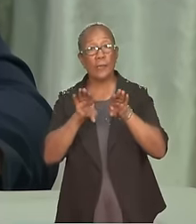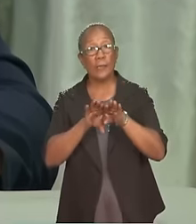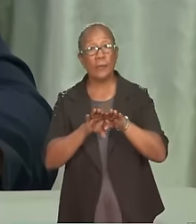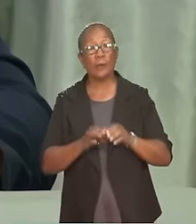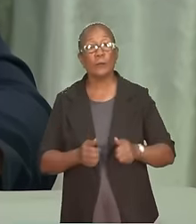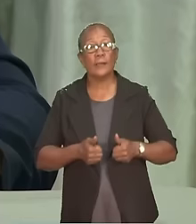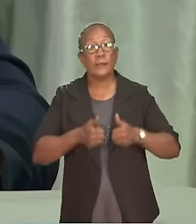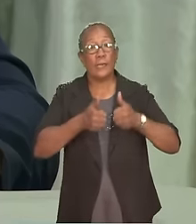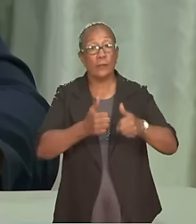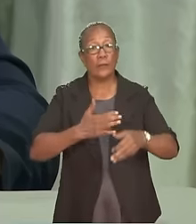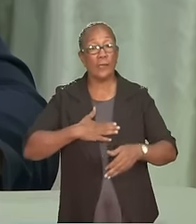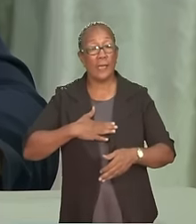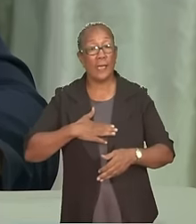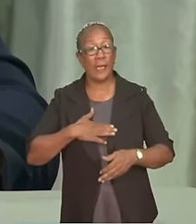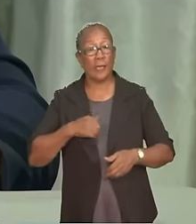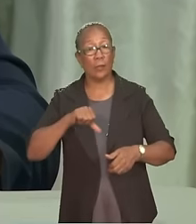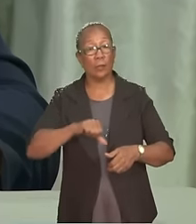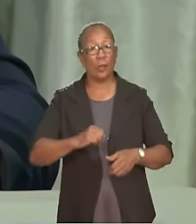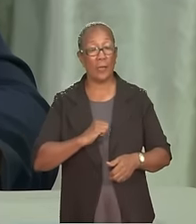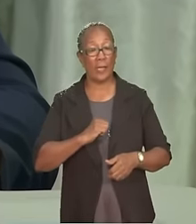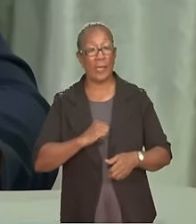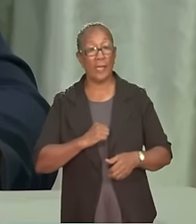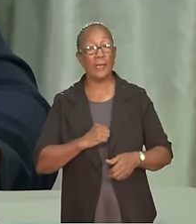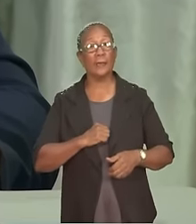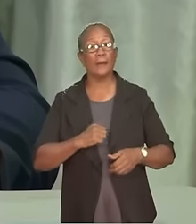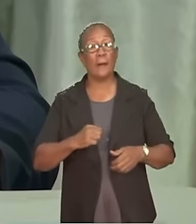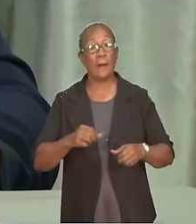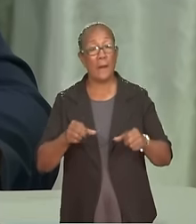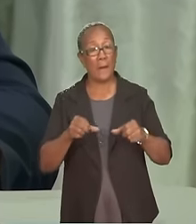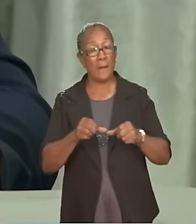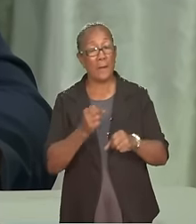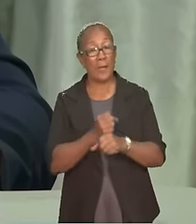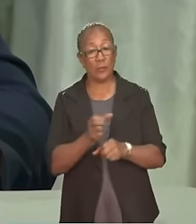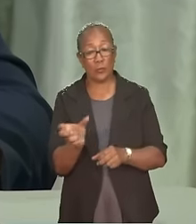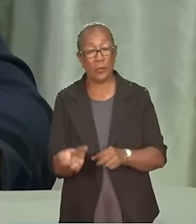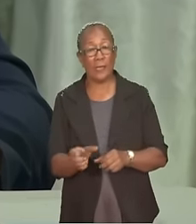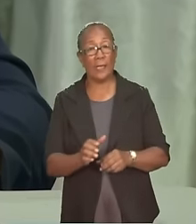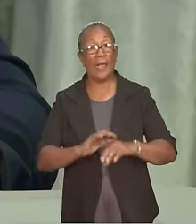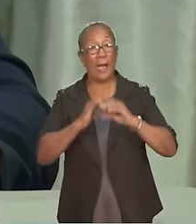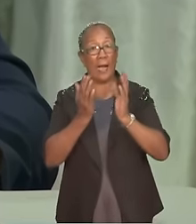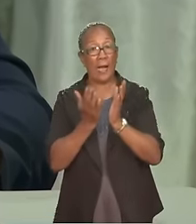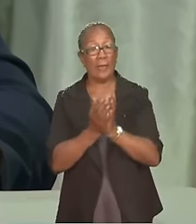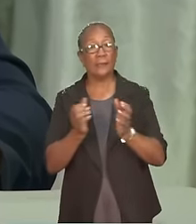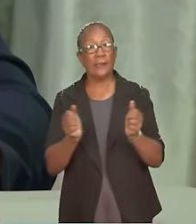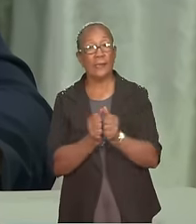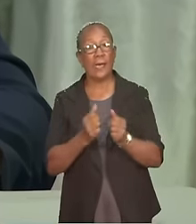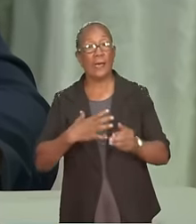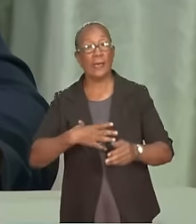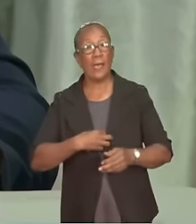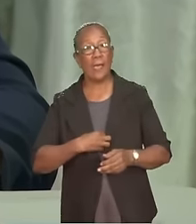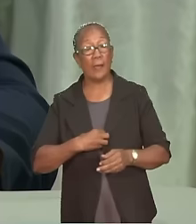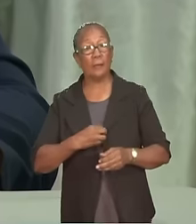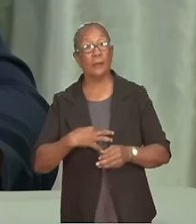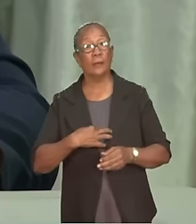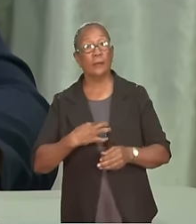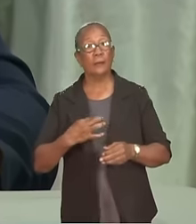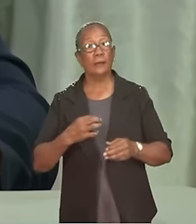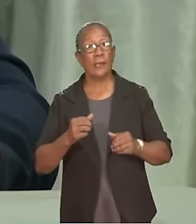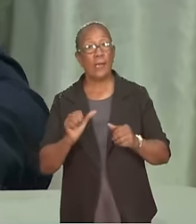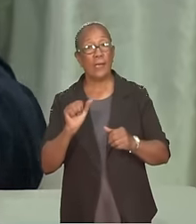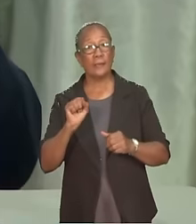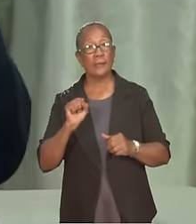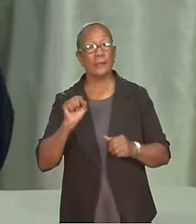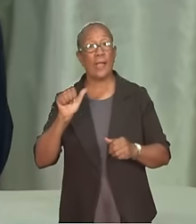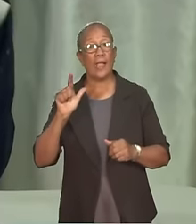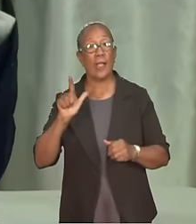je eigen bemanning, eigen personeel. Al die jaren heeft de SLM met een wet lease gevlogen. Dat wil zeggen, je